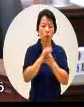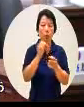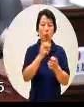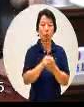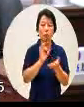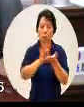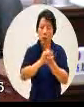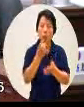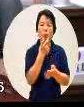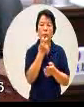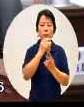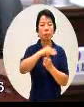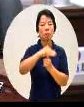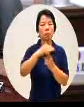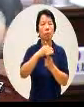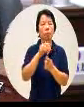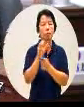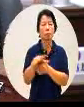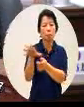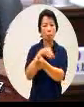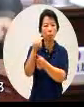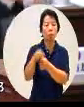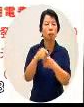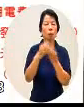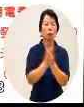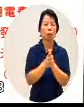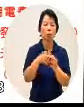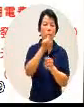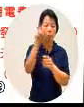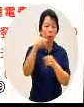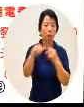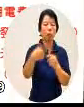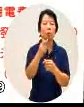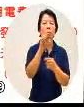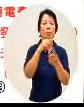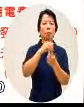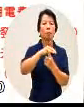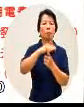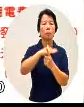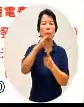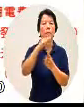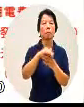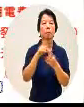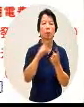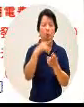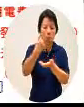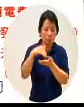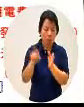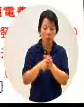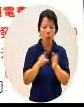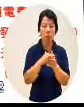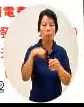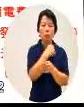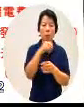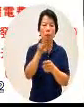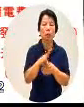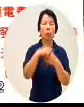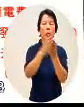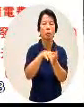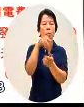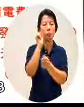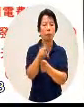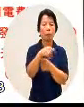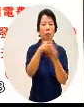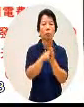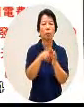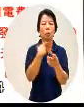公園的標準最多一天六百度算下來呢我們跟台電買電呢一度三點